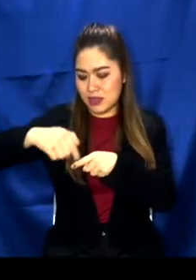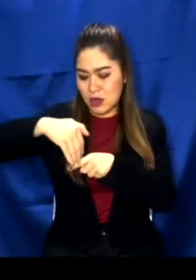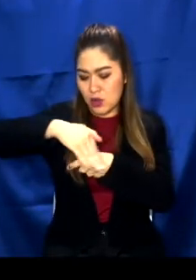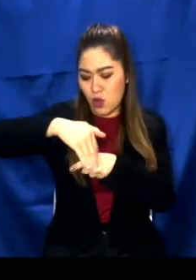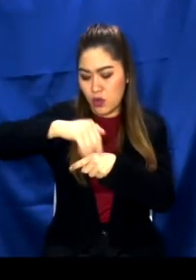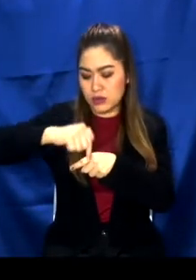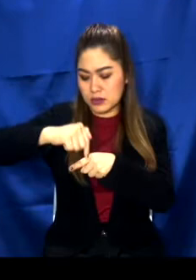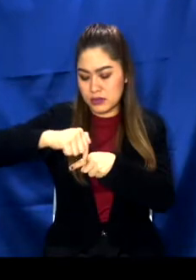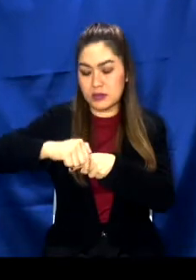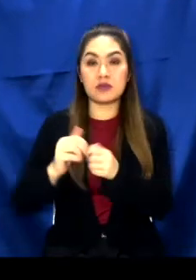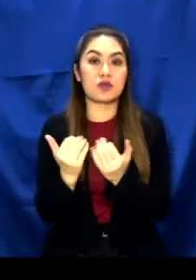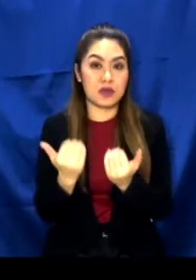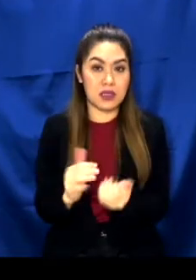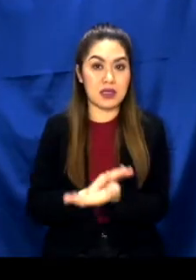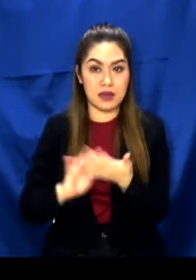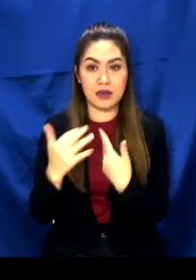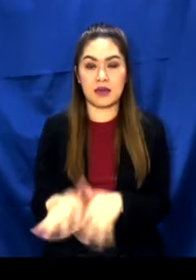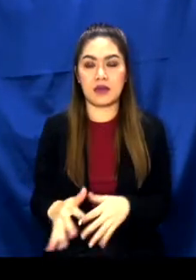พอเราได้แล้วนะคะ